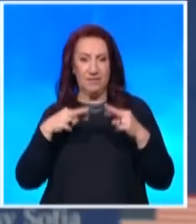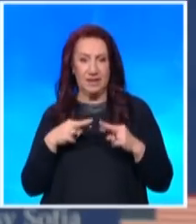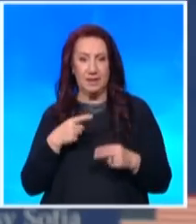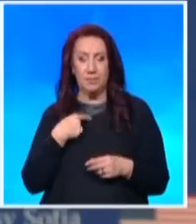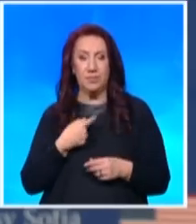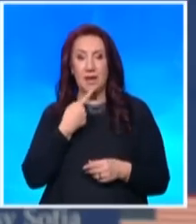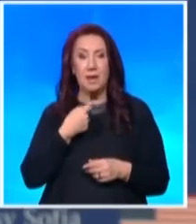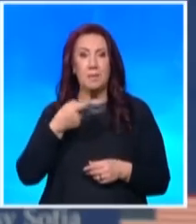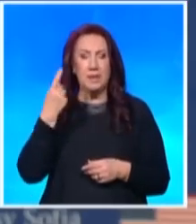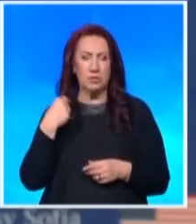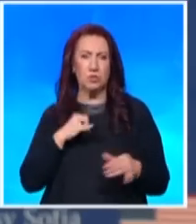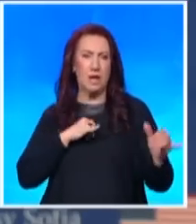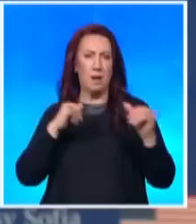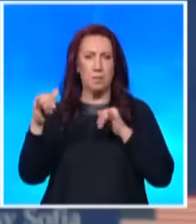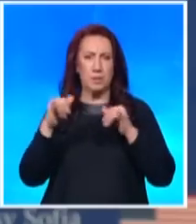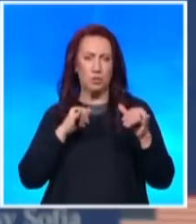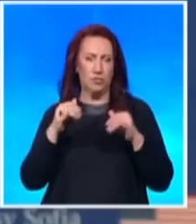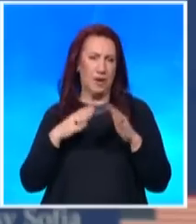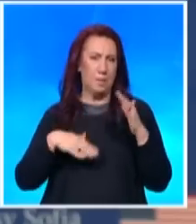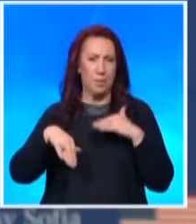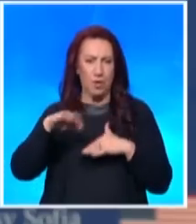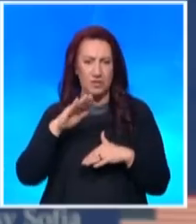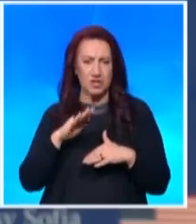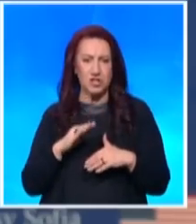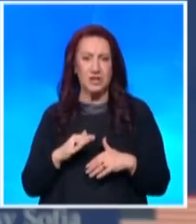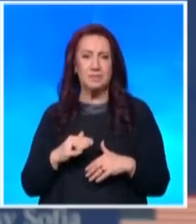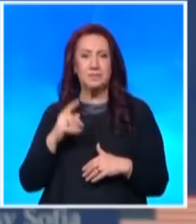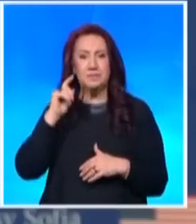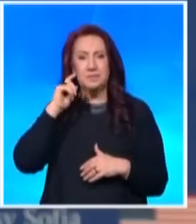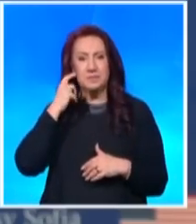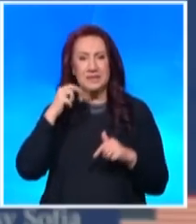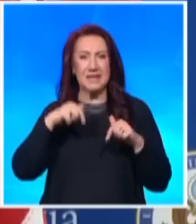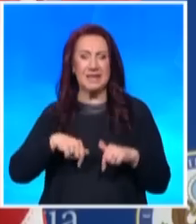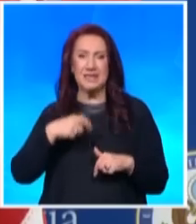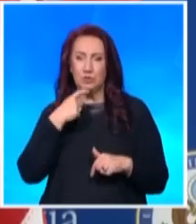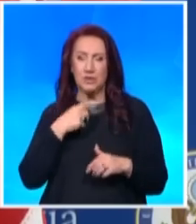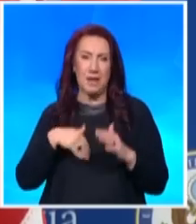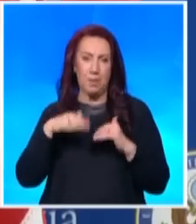поне доста повече и тази година мисля повече да си събера пари.